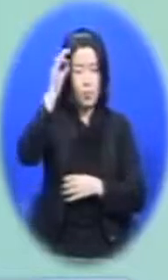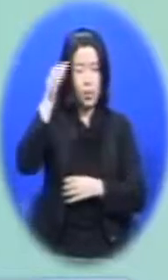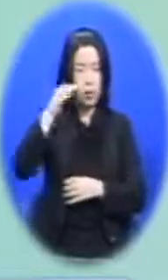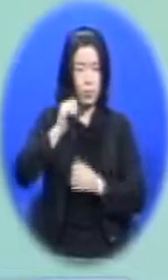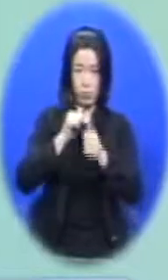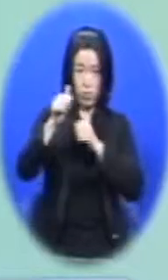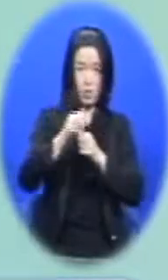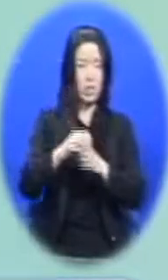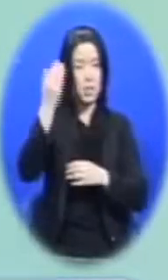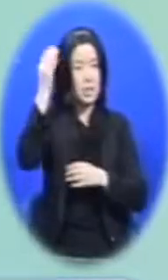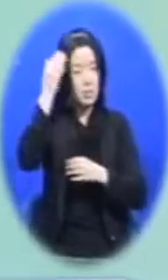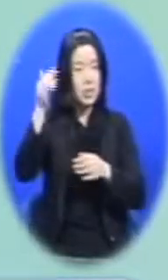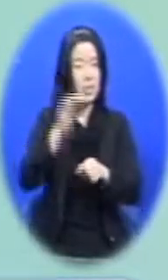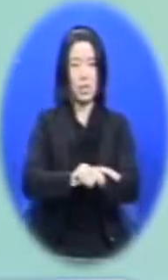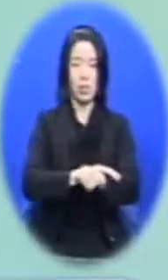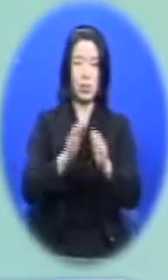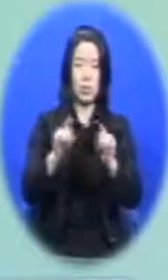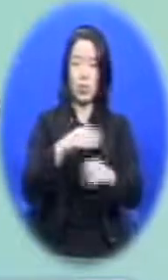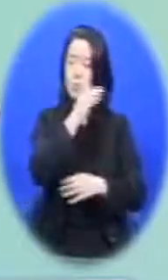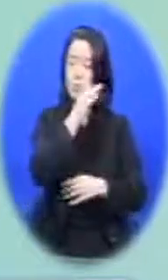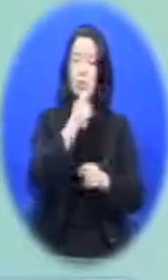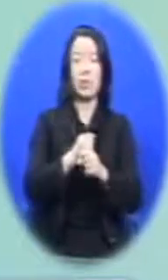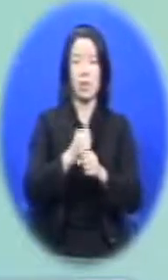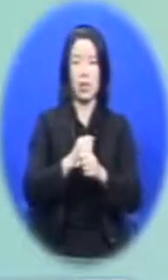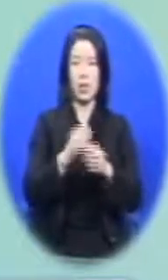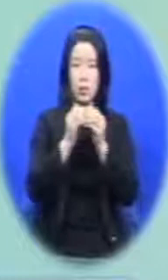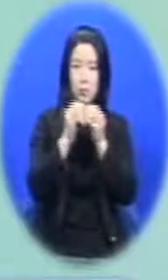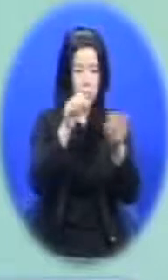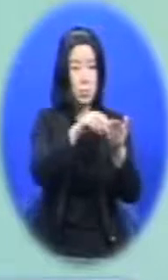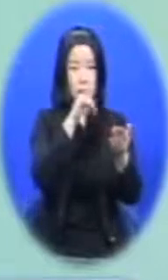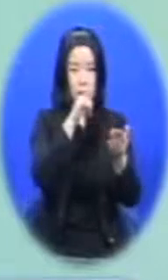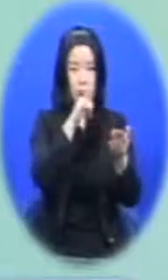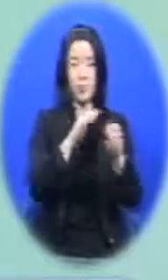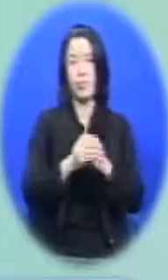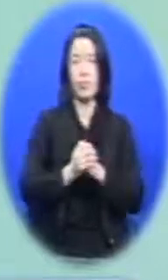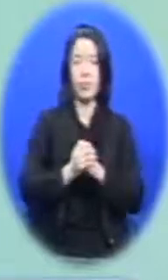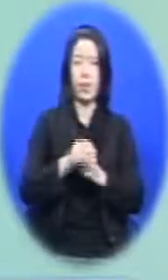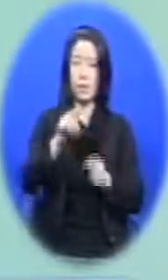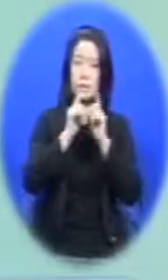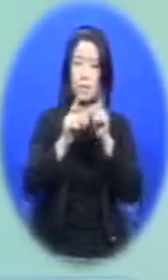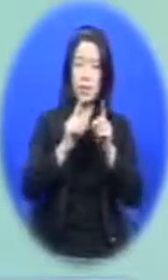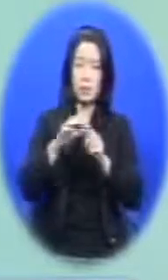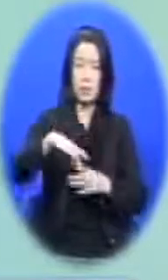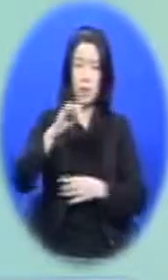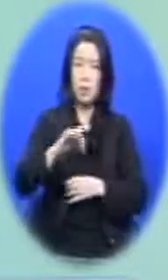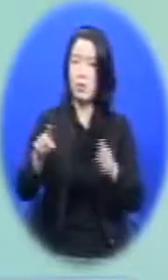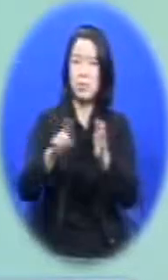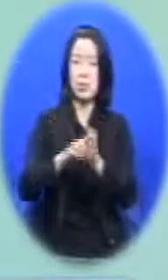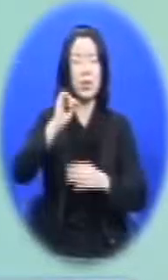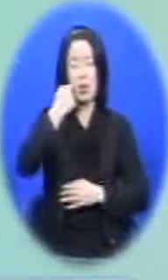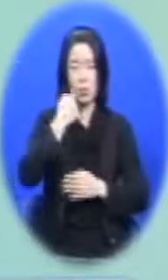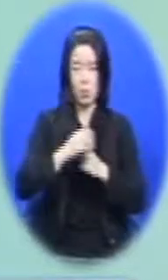지혜로운 자를 부끄럽게 하려 하신다. 그런 말씀이 나옵니다. 그 말씀이 처음에는 안